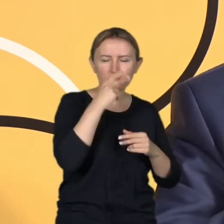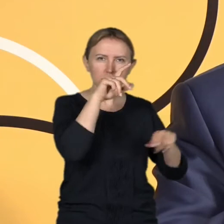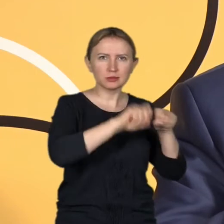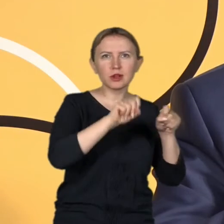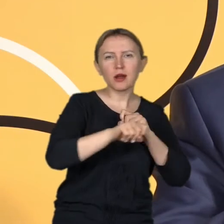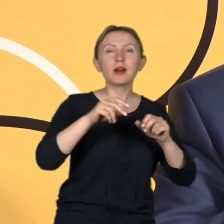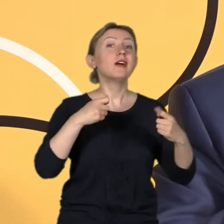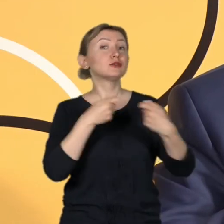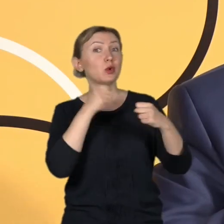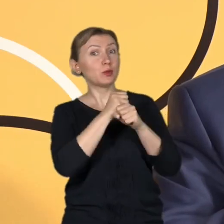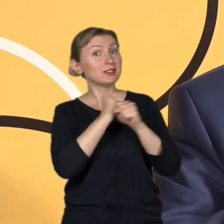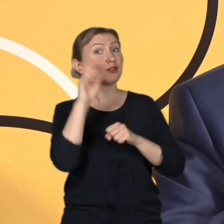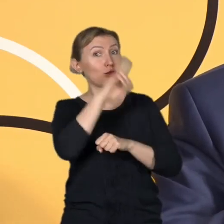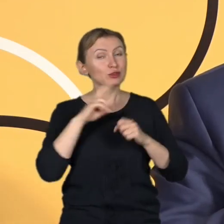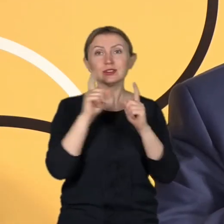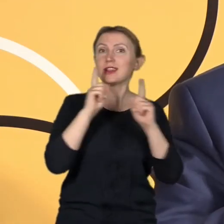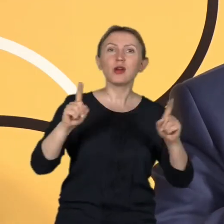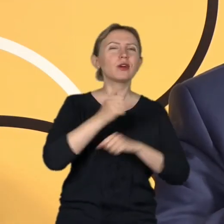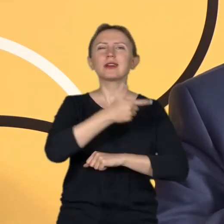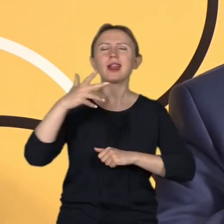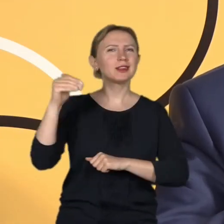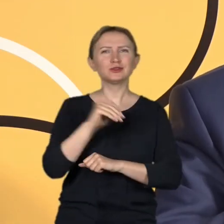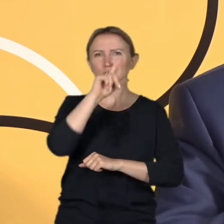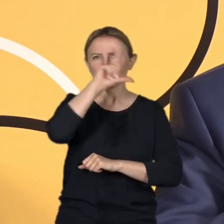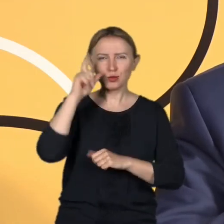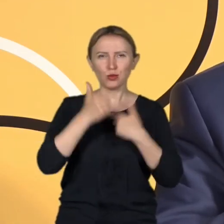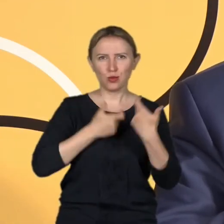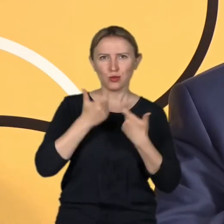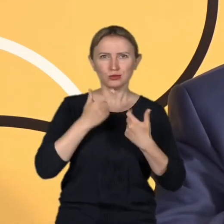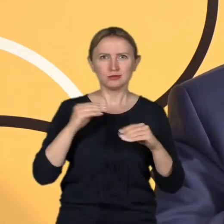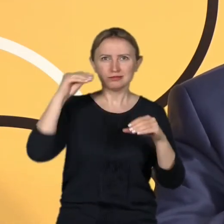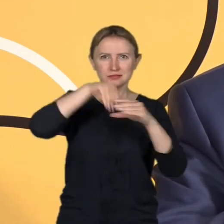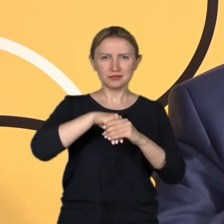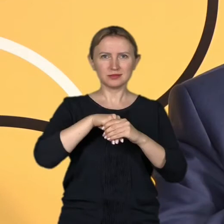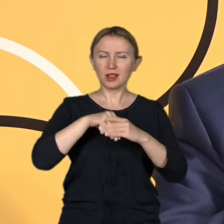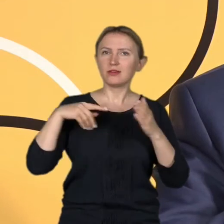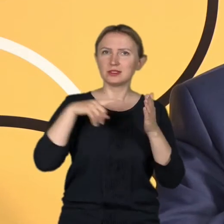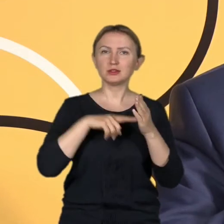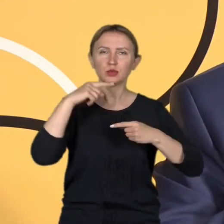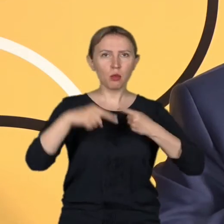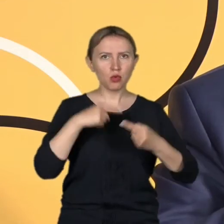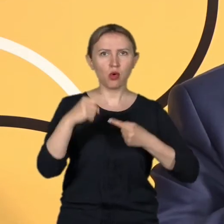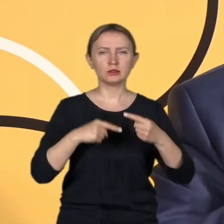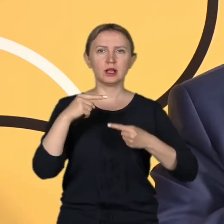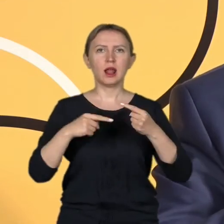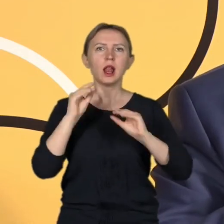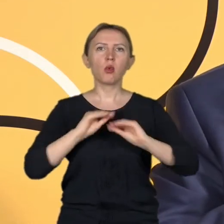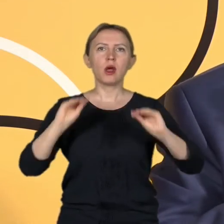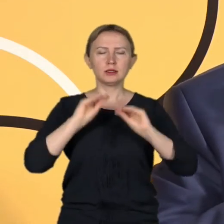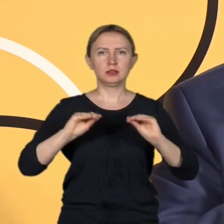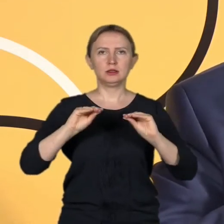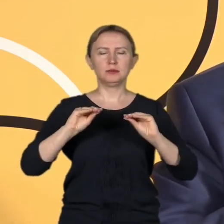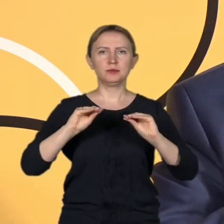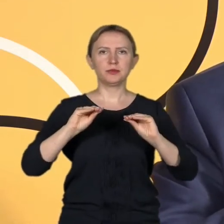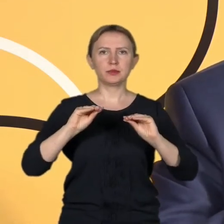rodzicami, nauczycielami. Wprzęgliśmy w to kilka tysięcy ludzi po to, żeby w tym procesie